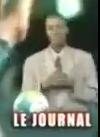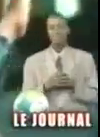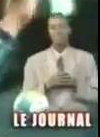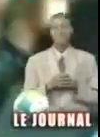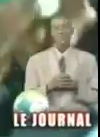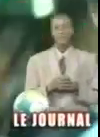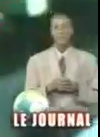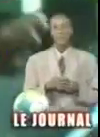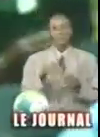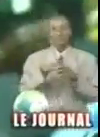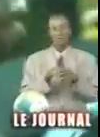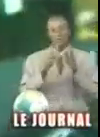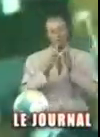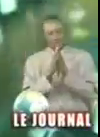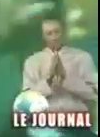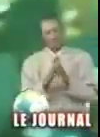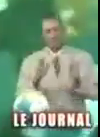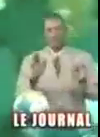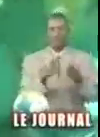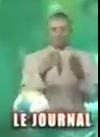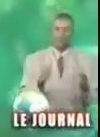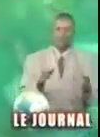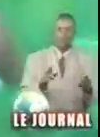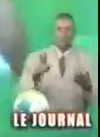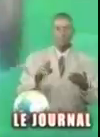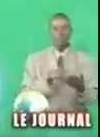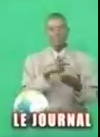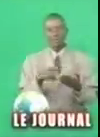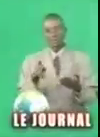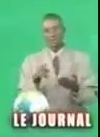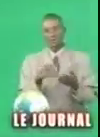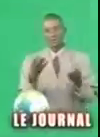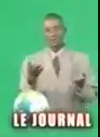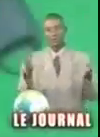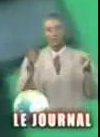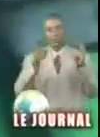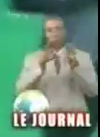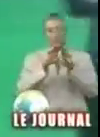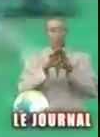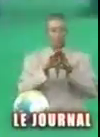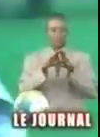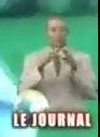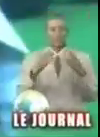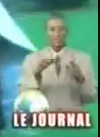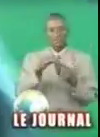des prières, de chants et de danses que s'est clôturée la cérémonie officielle